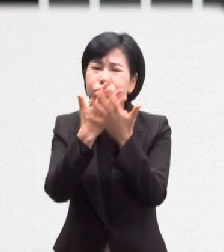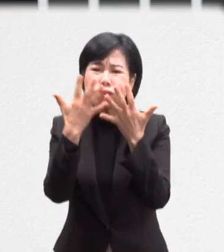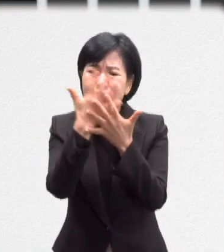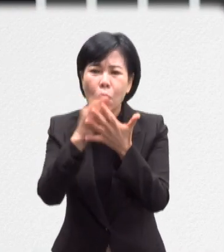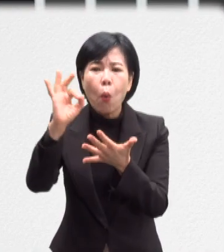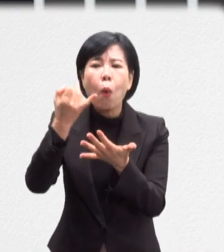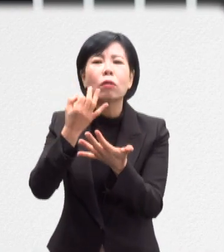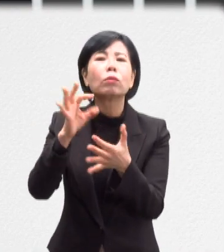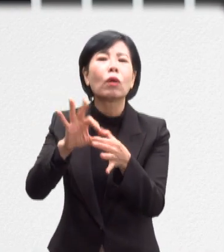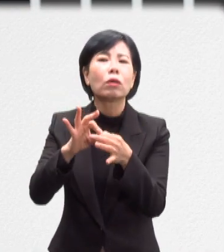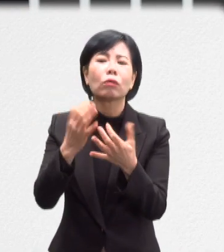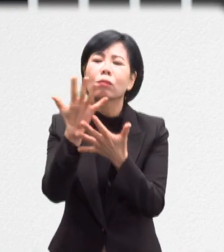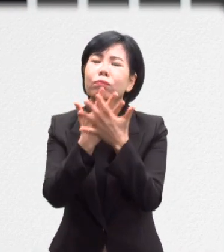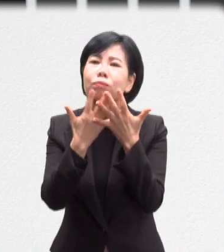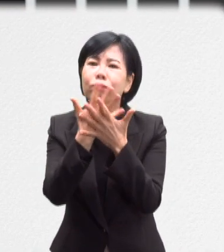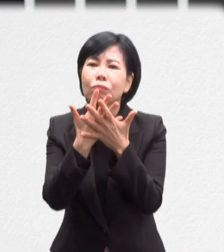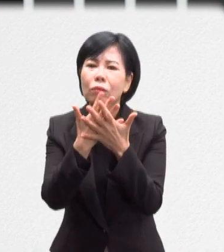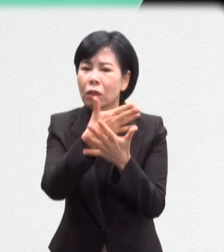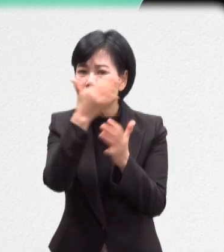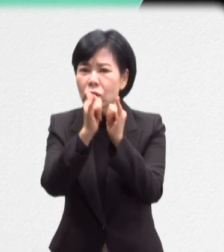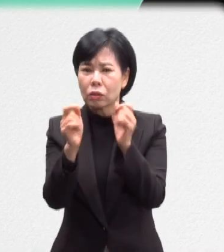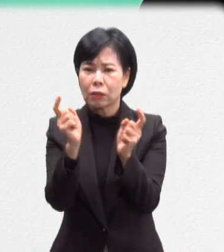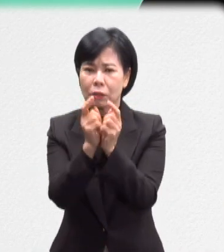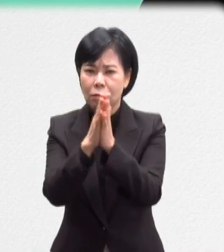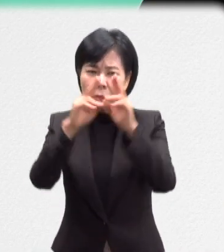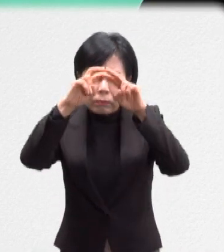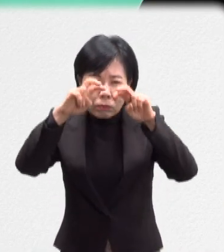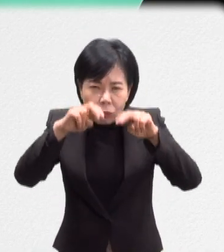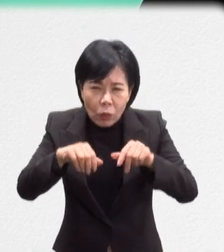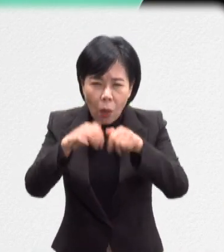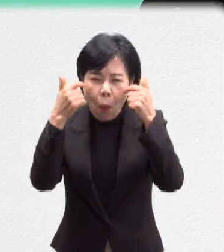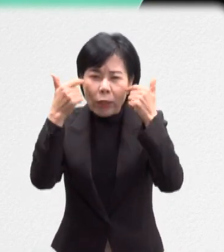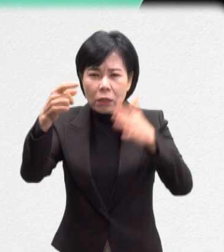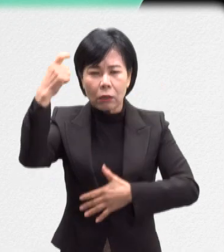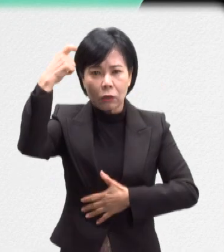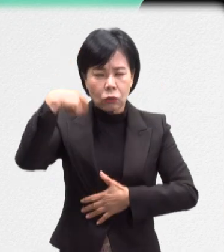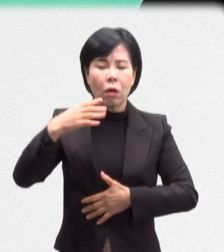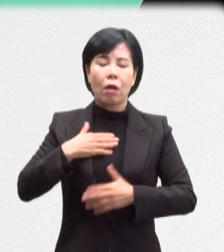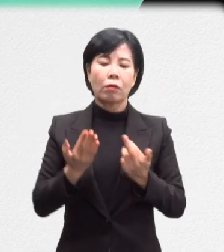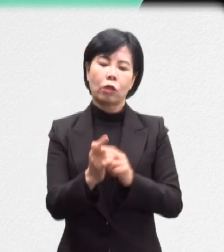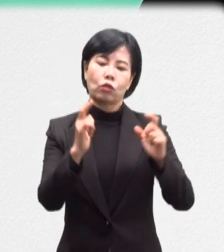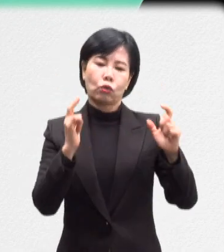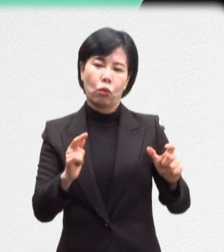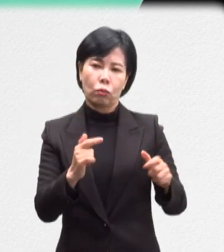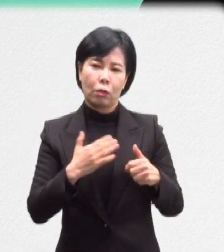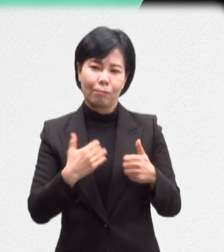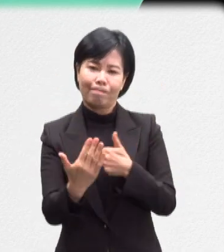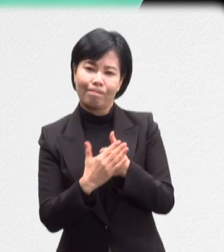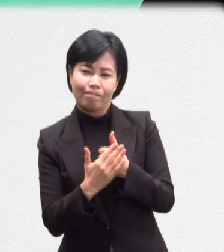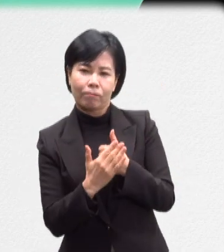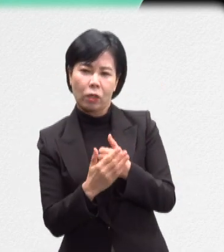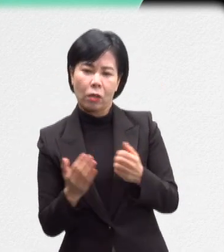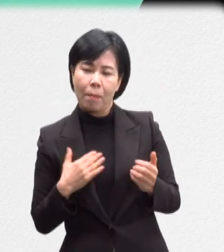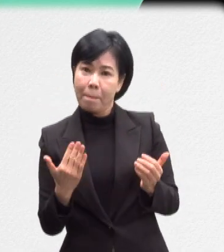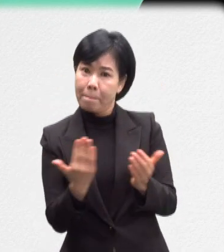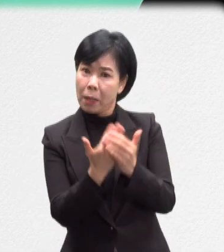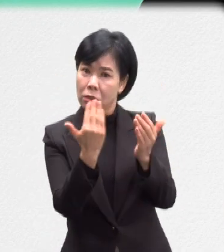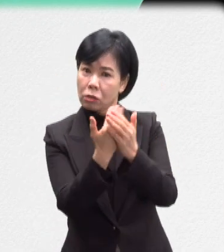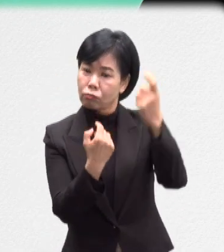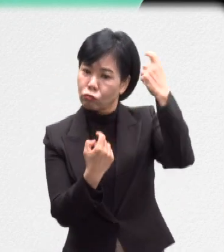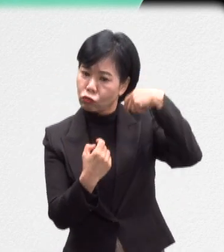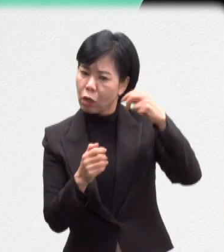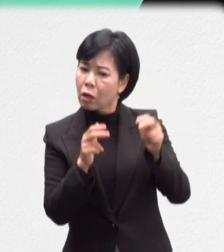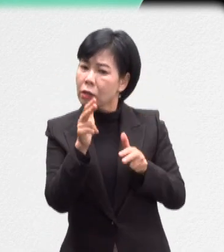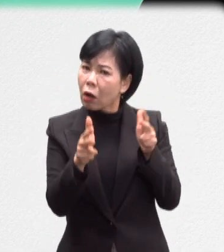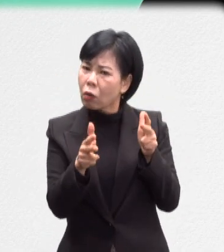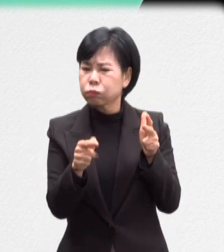생각합니다. 그래서 진짜로 청년들이 느끼고 아 내가 이 제주도의 도움을 통해 가지고 나아지고 있구나라고 하는 사업들이